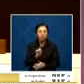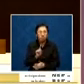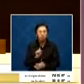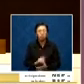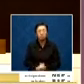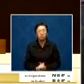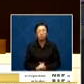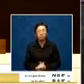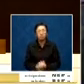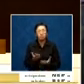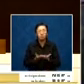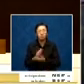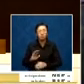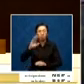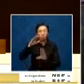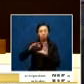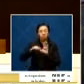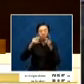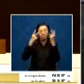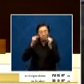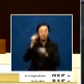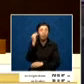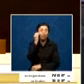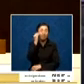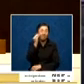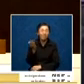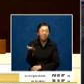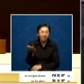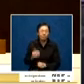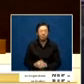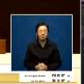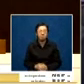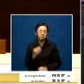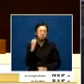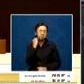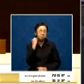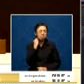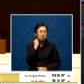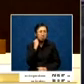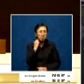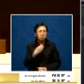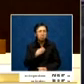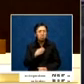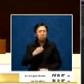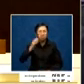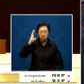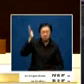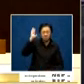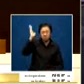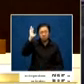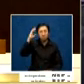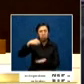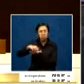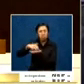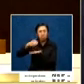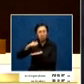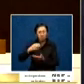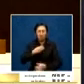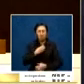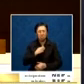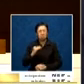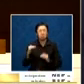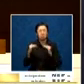ด็นก็คือว่าคุณตอบคำถามประชาชนได้ไห ม แค่นั้นแหละมันมีความชอบธรรมไห ม มันเป็นความเที่ยงธรรมไหมมันเ